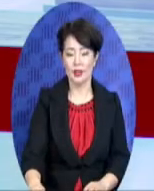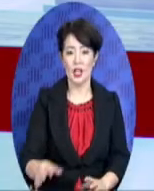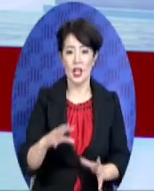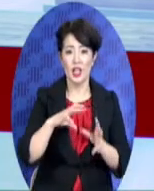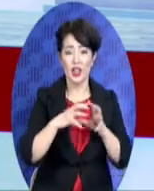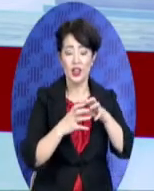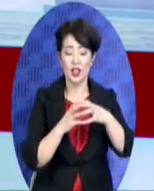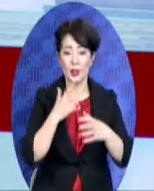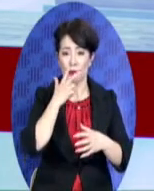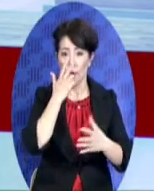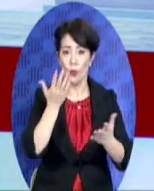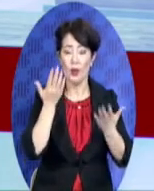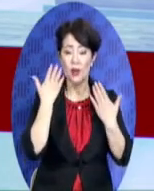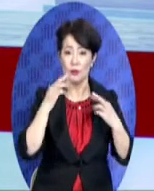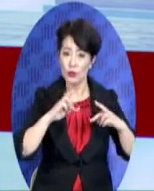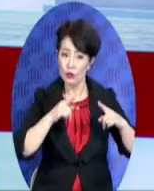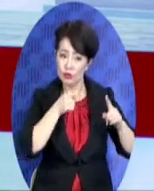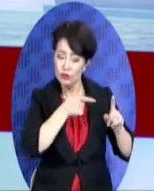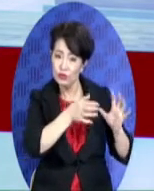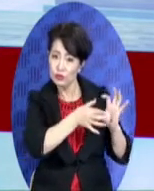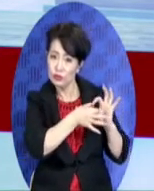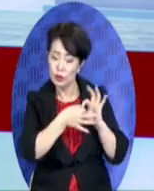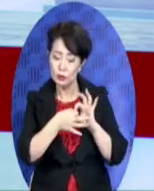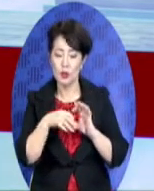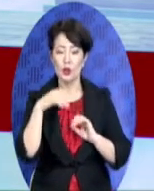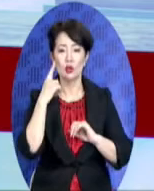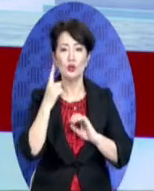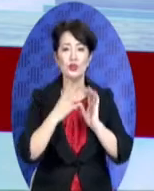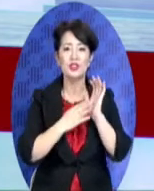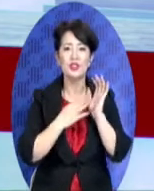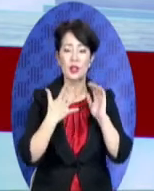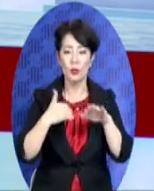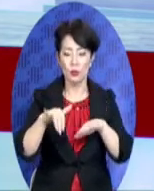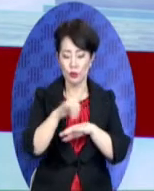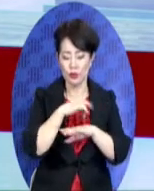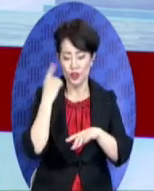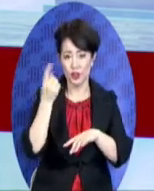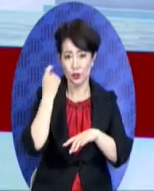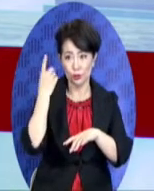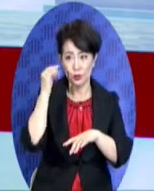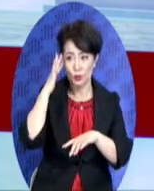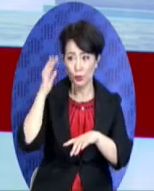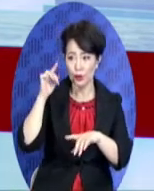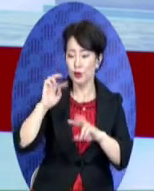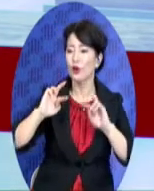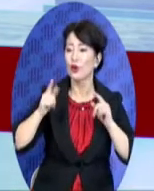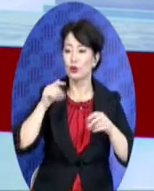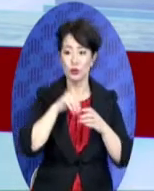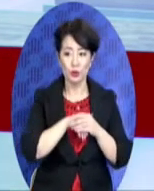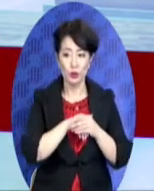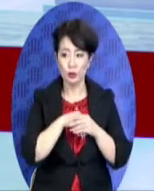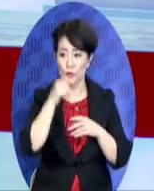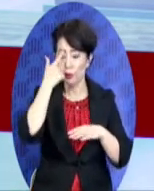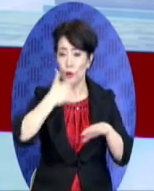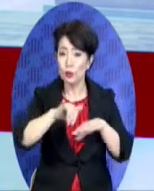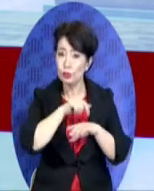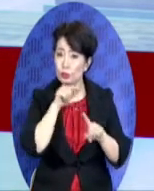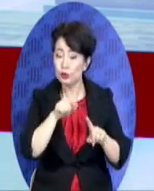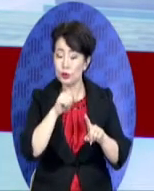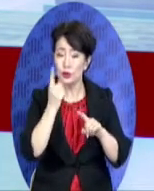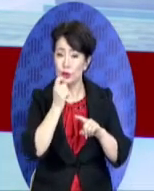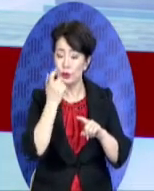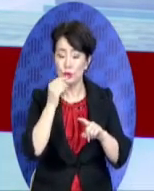Дэлхийн уурын амьсгалын өөрчлөлтөөс шалтгаалж 195 орон эрчим хүчний бодлогодоо өөрчлөлт оруулсан. Манай улс эрчим хүчний бодлого хууль эрх